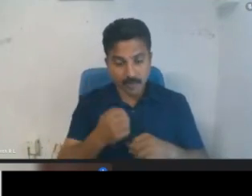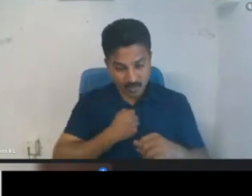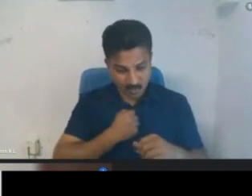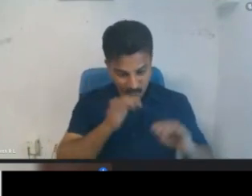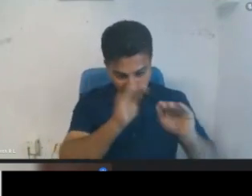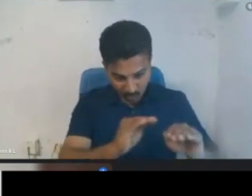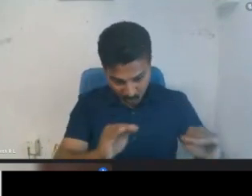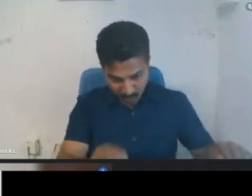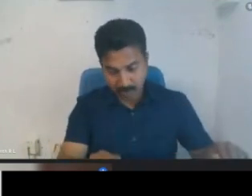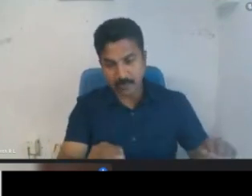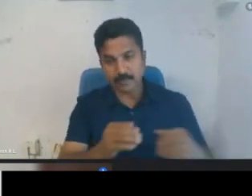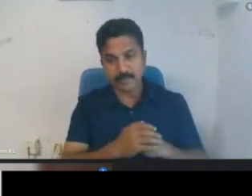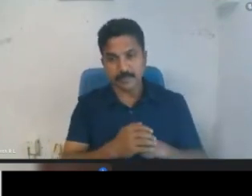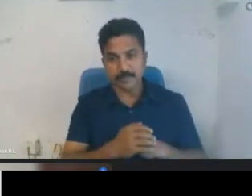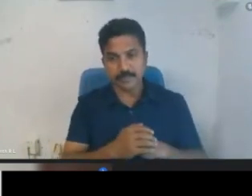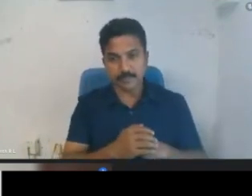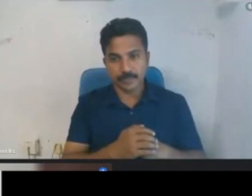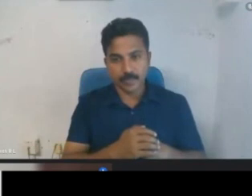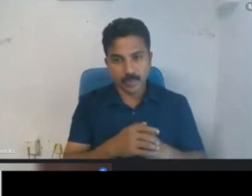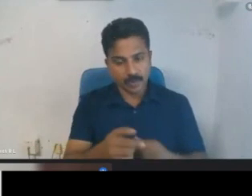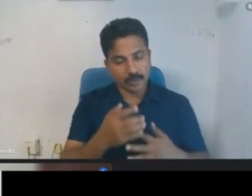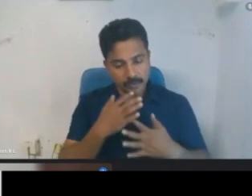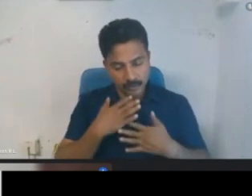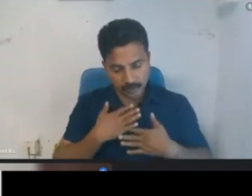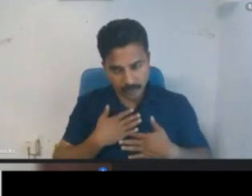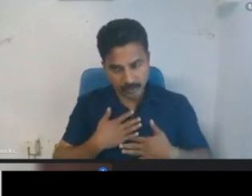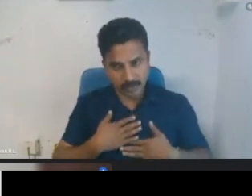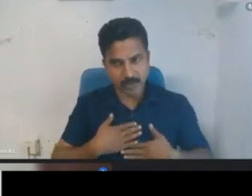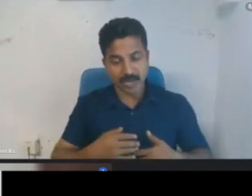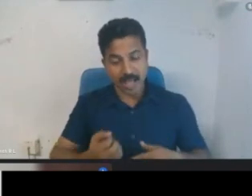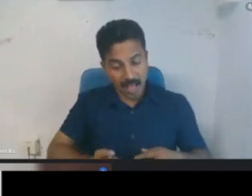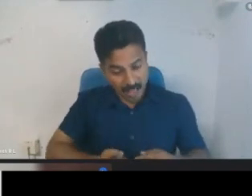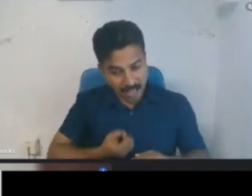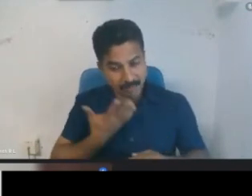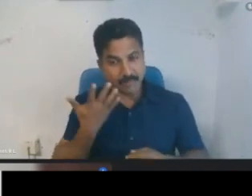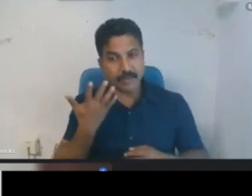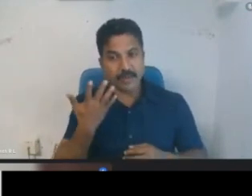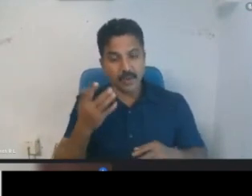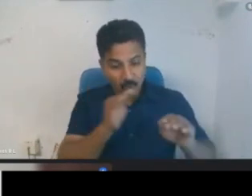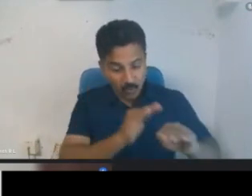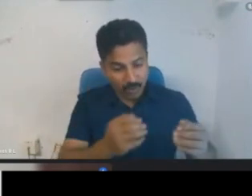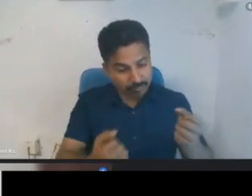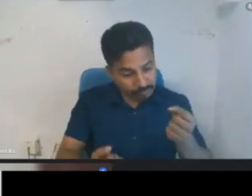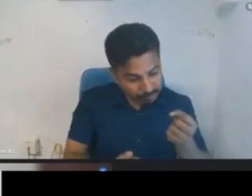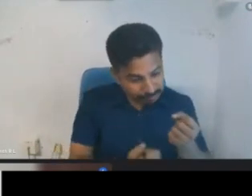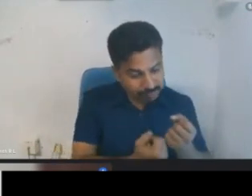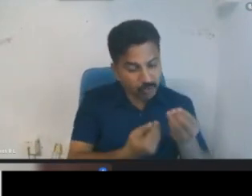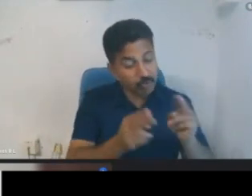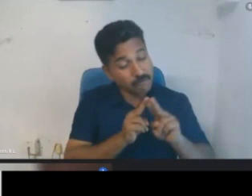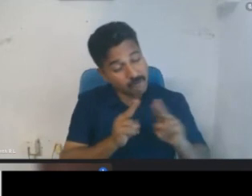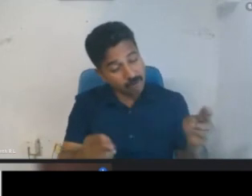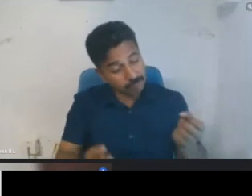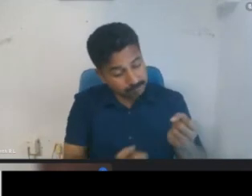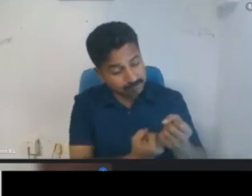കുട്ടിയെ നമ്മുടെ പൂർണ്ണ എന്താ സമാധാനത്തോടെ ഏറ്റവും സന്തോഷത്തോടെ ആ കുഞ്ഞിന് കൊടുക്കാൻ കഴിയുന്ന